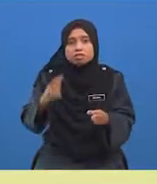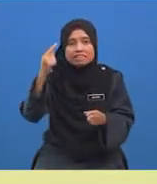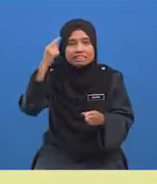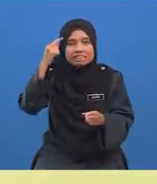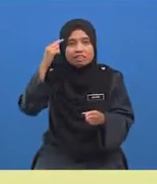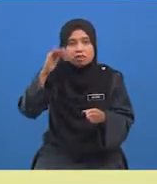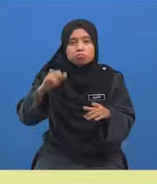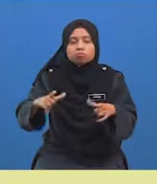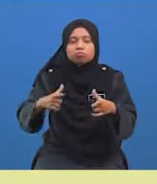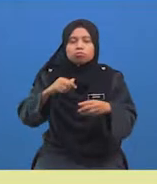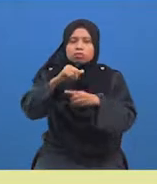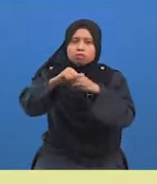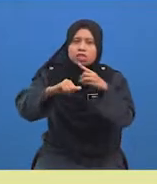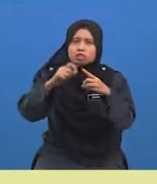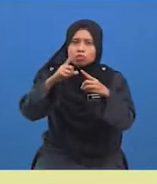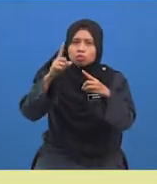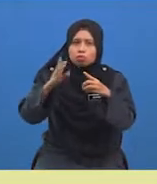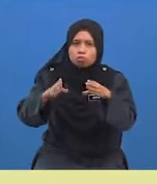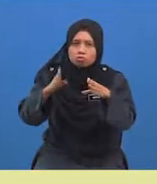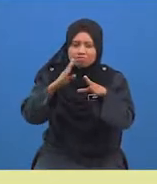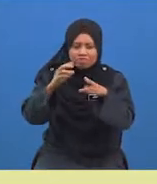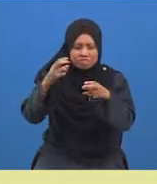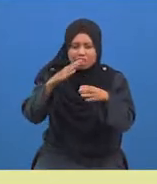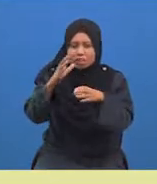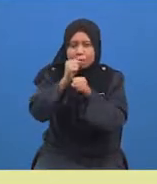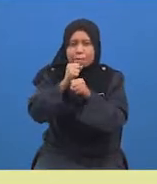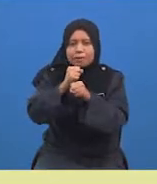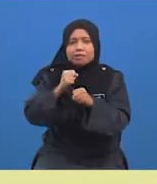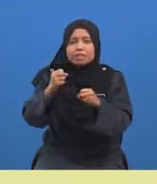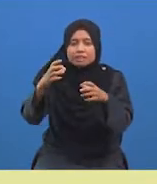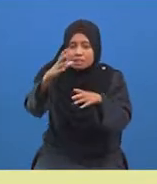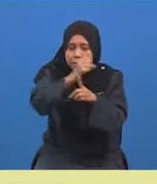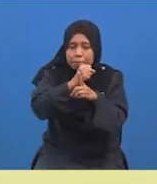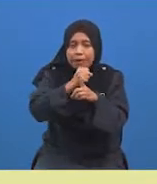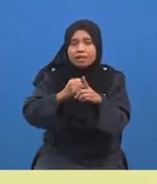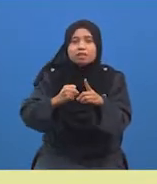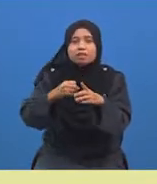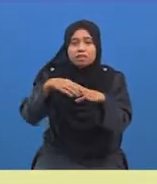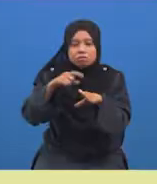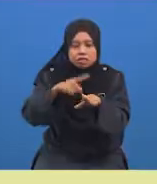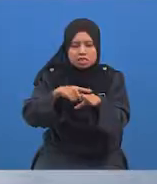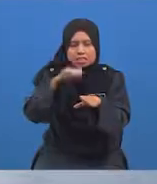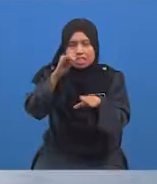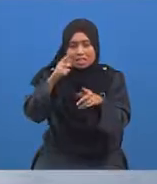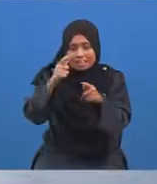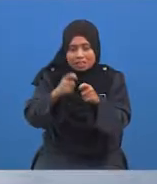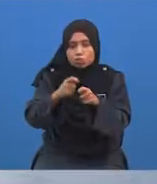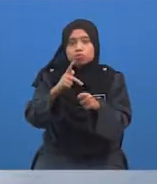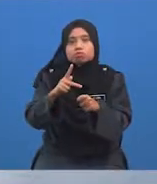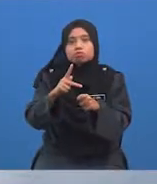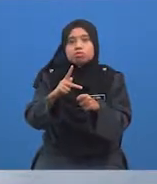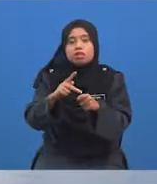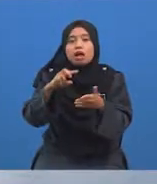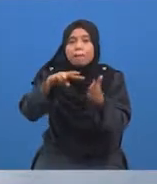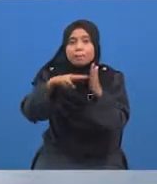individu gagal memenuhi sesuatu tuntutan terhadap diri dalam jangka masa yang singkat. Definisi